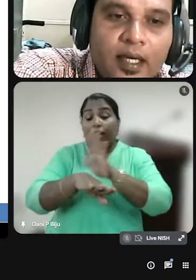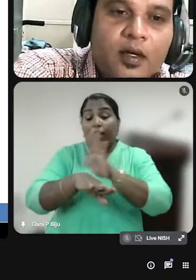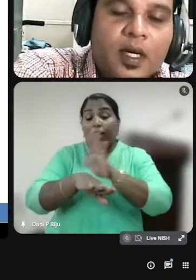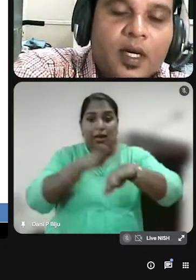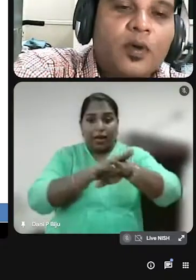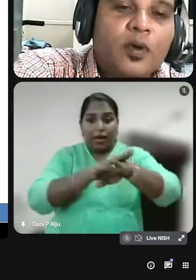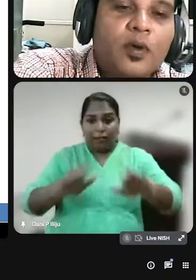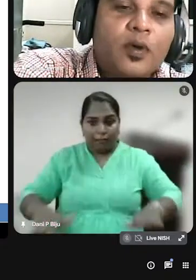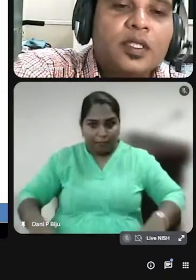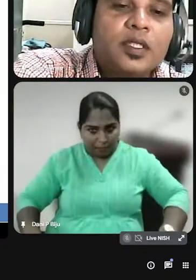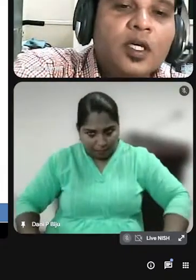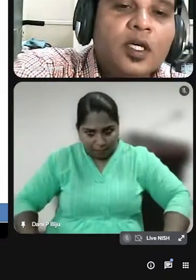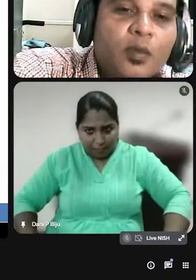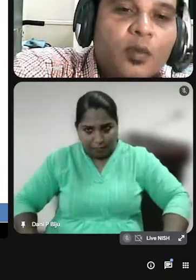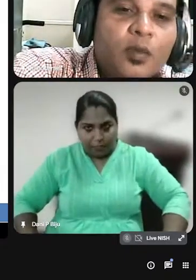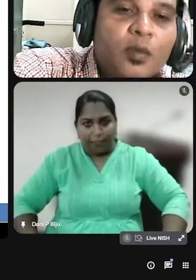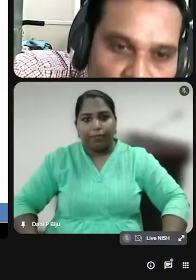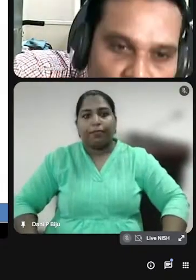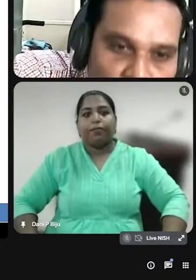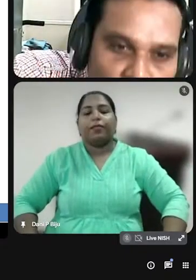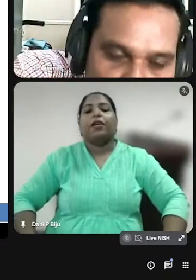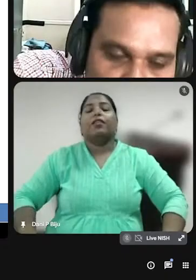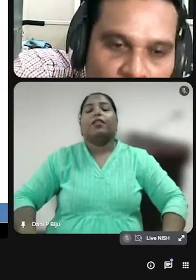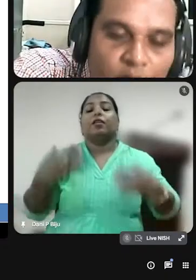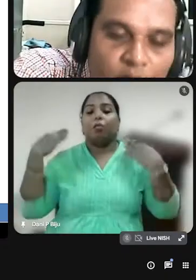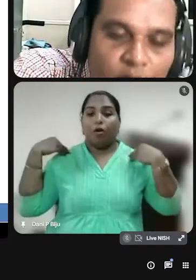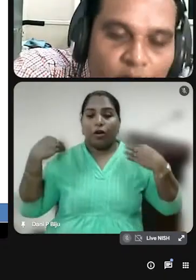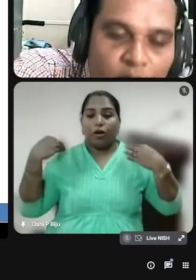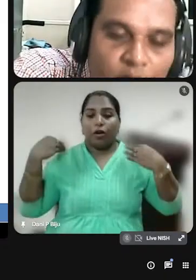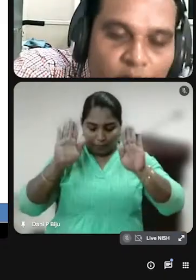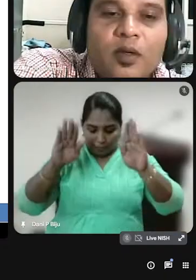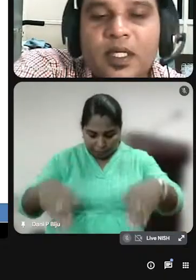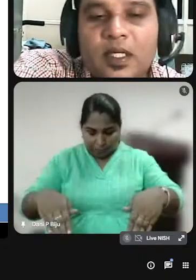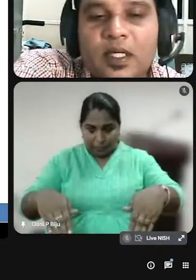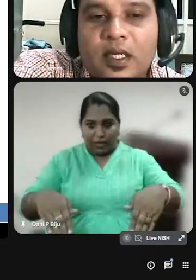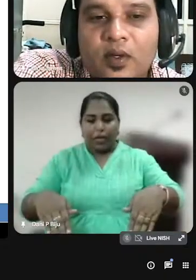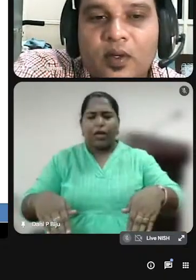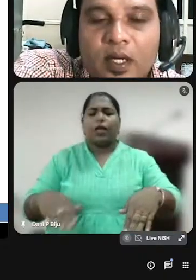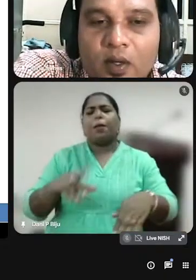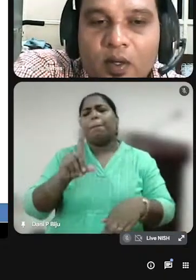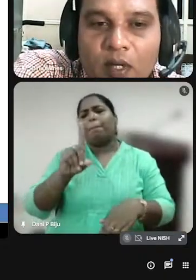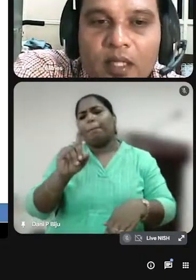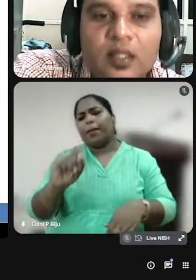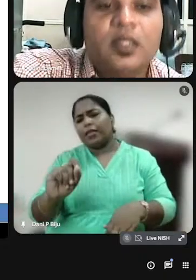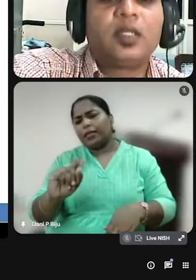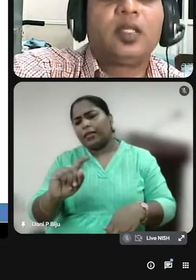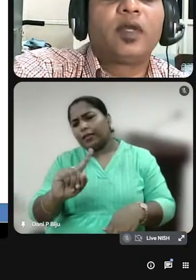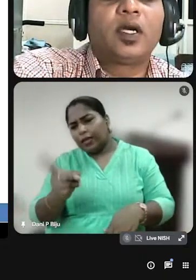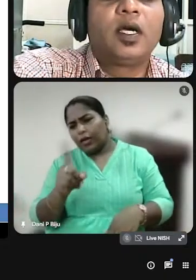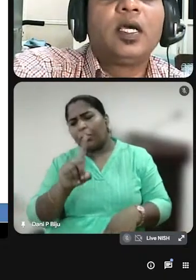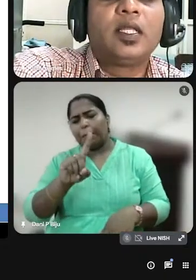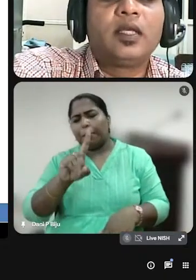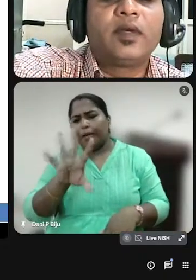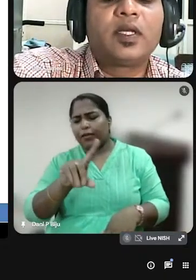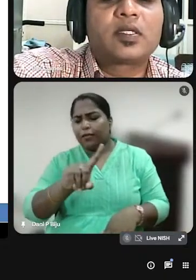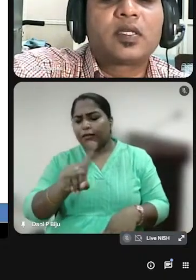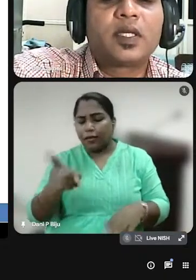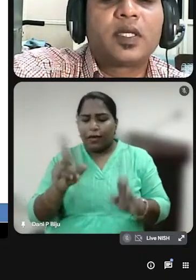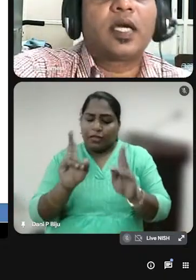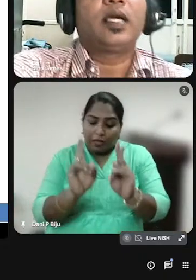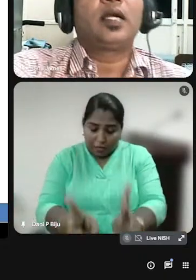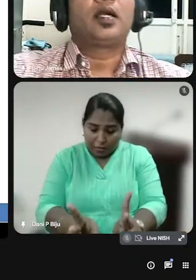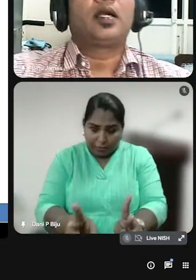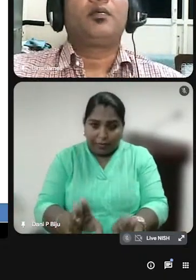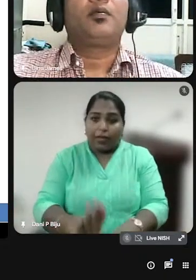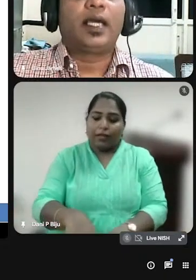കൈകൾ രണ്ടും കാൽമുട്ടിൽ പിടിച്ചിട്ട് മുമ്പോട്ട് കുനിയുക. ഒരു 10 സെക്കൻഡോ 15 സെക്കൻഡോ അങ്ങനെ ഹോൾഡ് ചെയ്ത് നിവരുന്ന